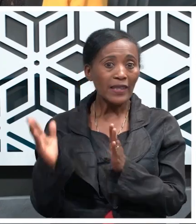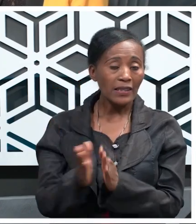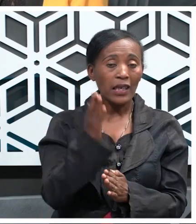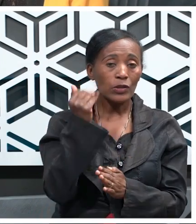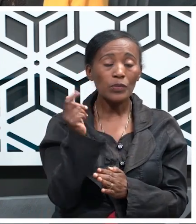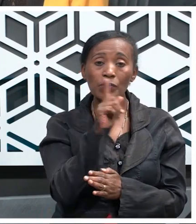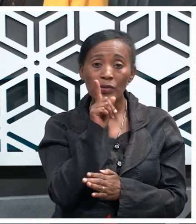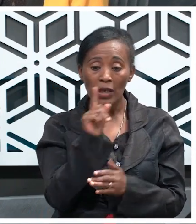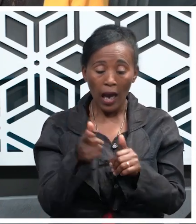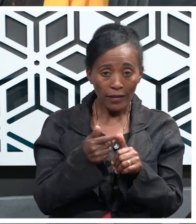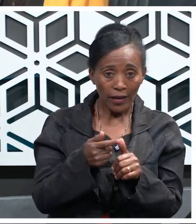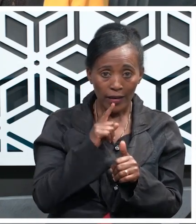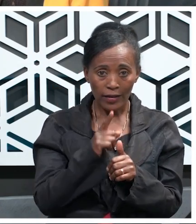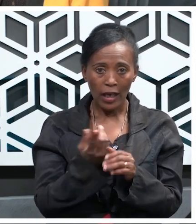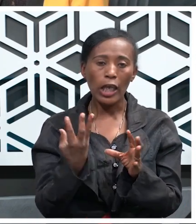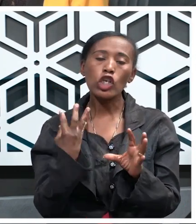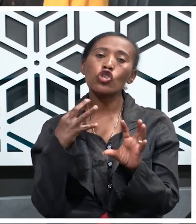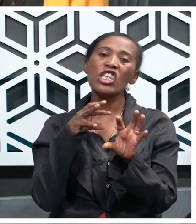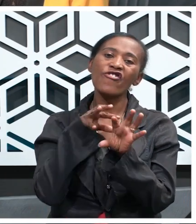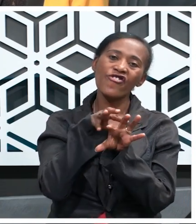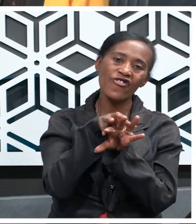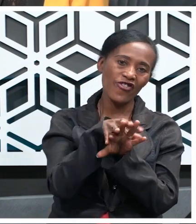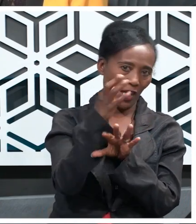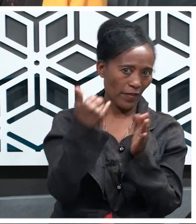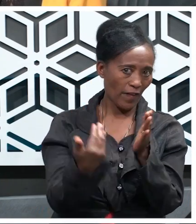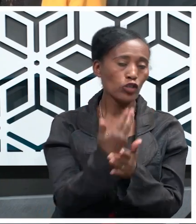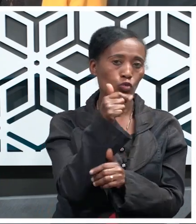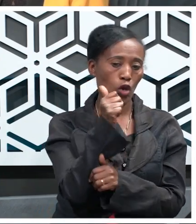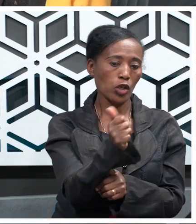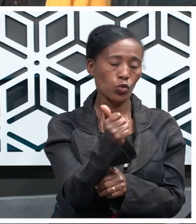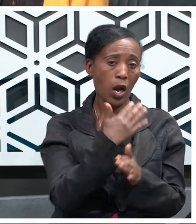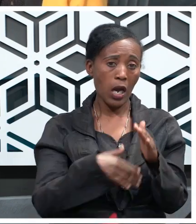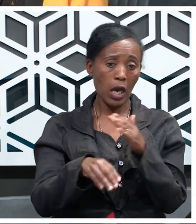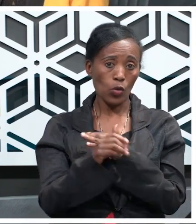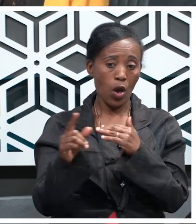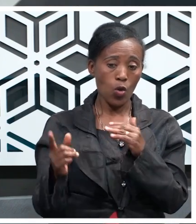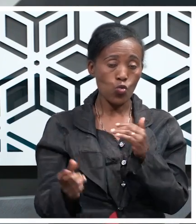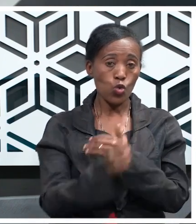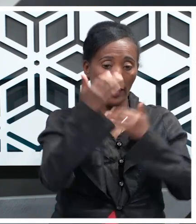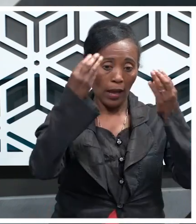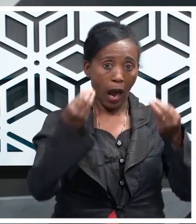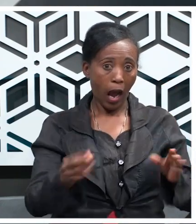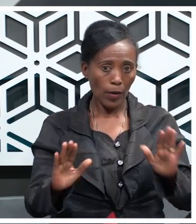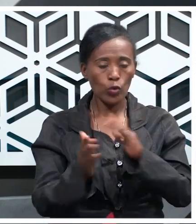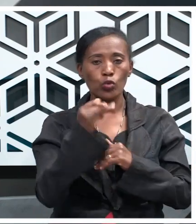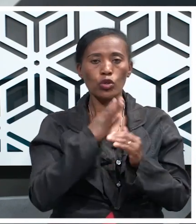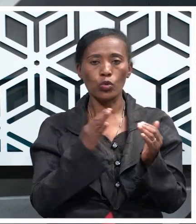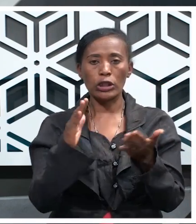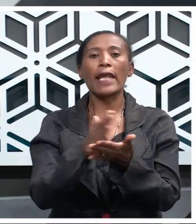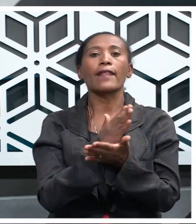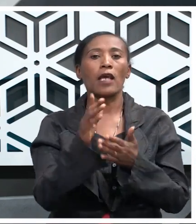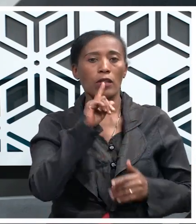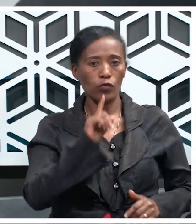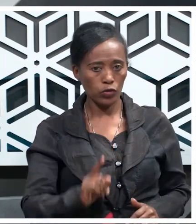እርግበም ሲያዘጋጁም የነበረው ምንድነው አንደኛ ኢንክሉሲቭ ነበር ፋሽኑ ራሱ ማለትና አካል ጉዳተኛ የሆኑና ጉዳት አልባ የሆኑ ሰዎች